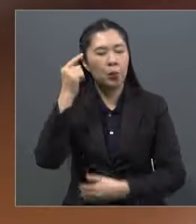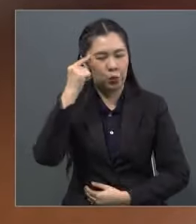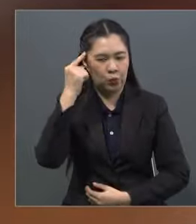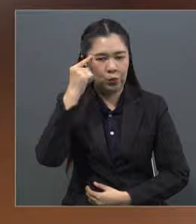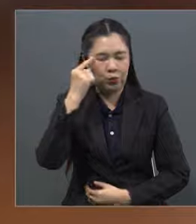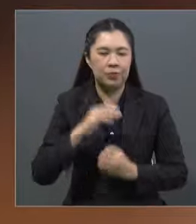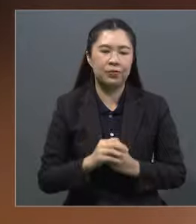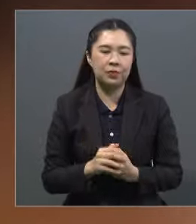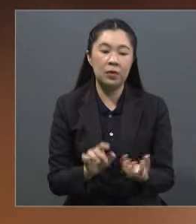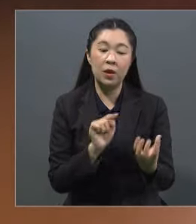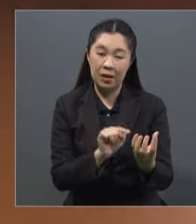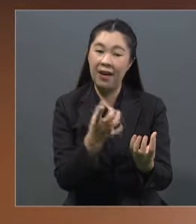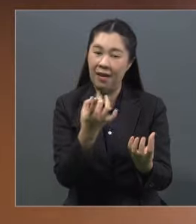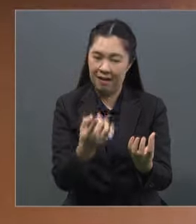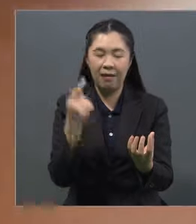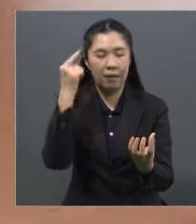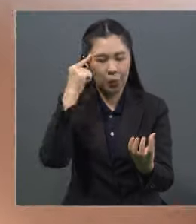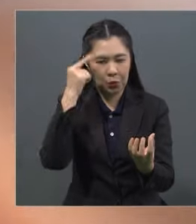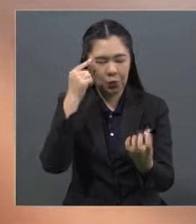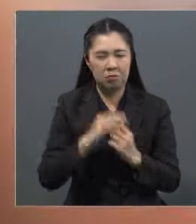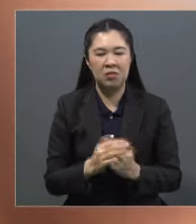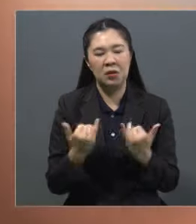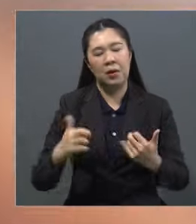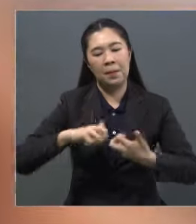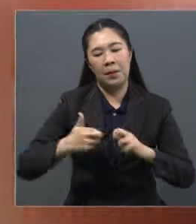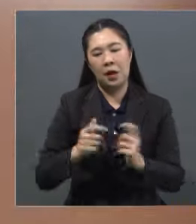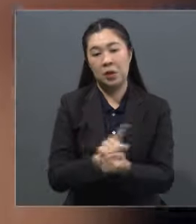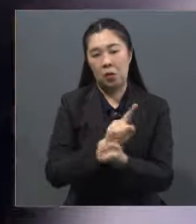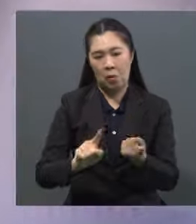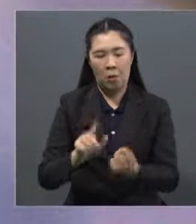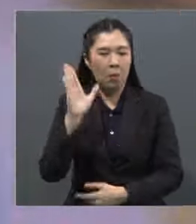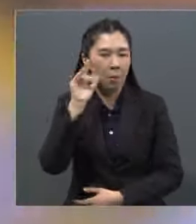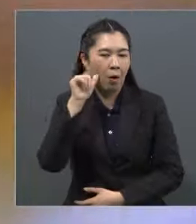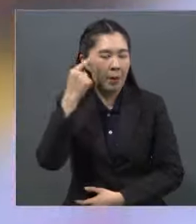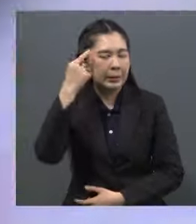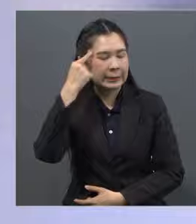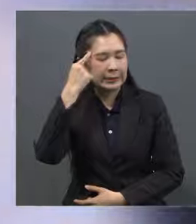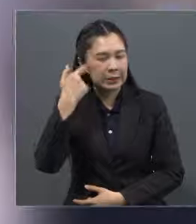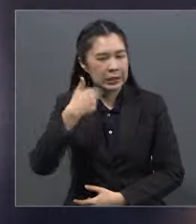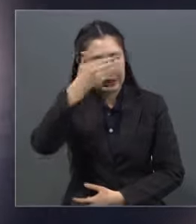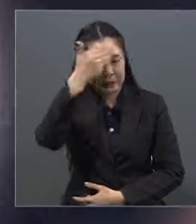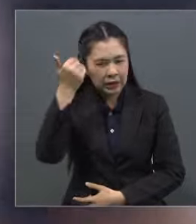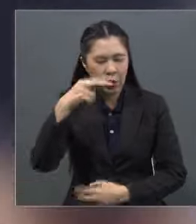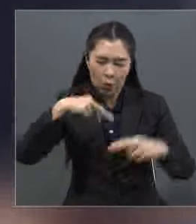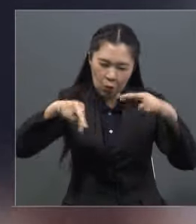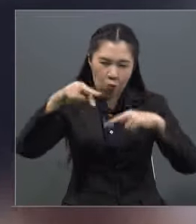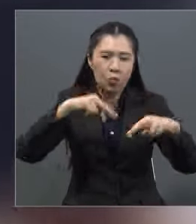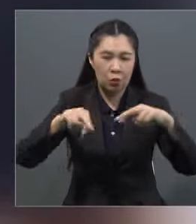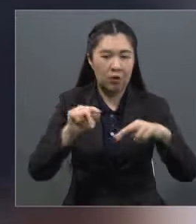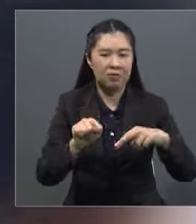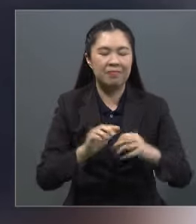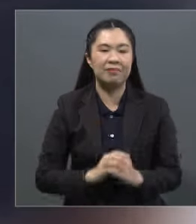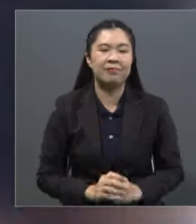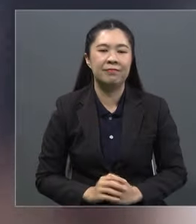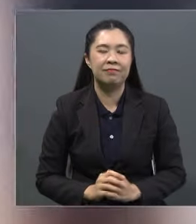นี่คืออะไรเพราะฉะนั้นถือว่าเป็นภัยเงียบของสังคมที่พ่อแม่ไม่ควรจะละเลยอย่างที่คุณผู้ชมเห็นเมื่อสักครู่เนี่ยคือดิ